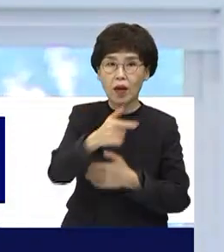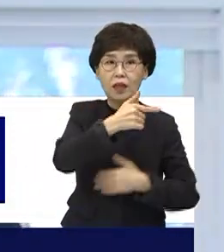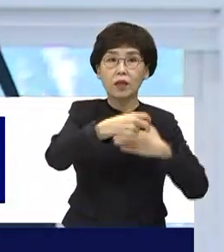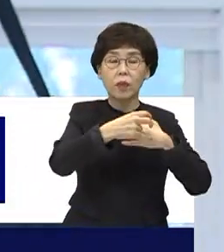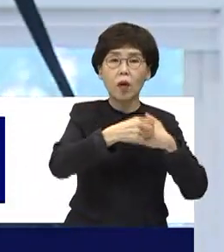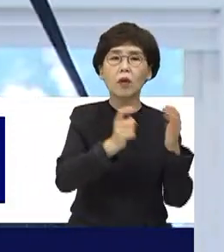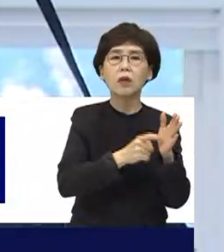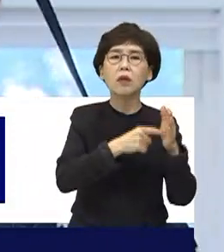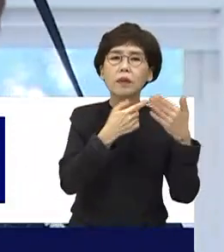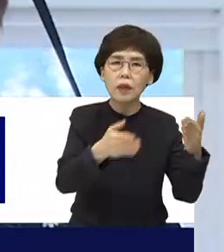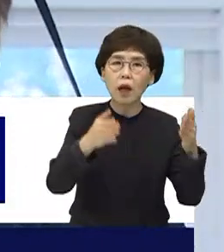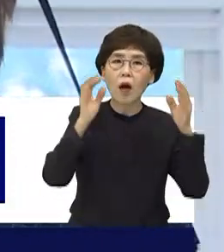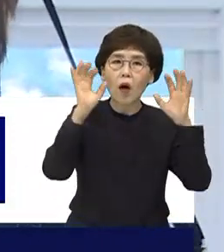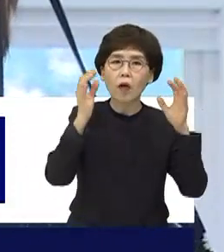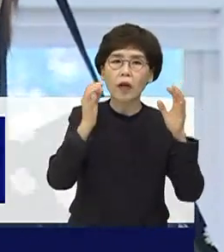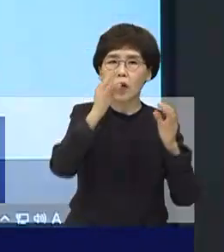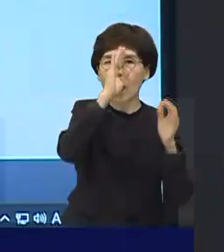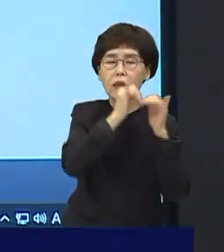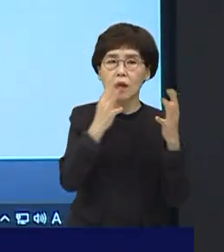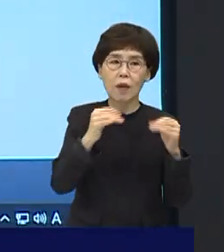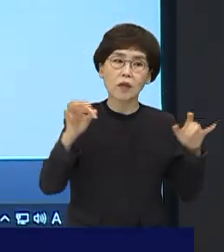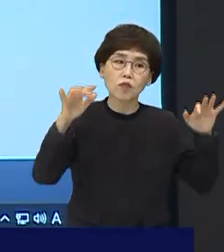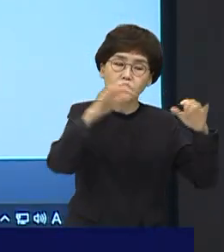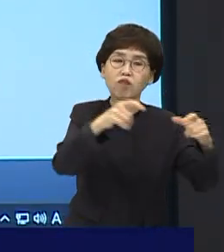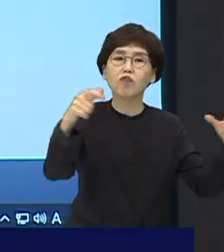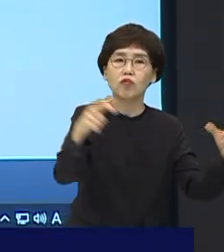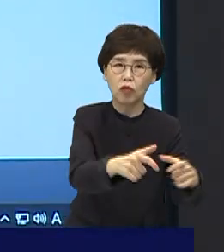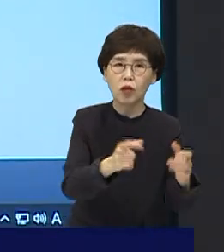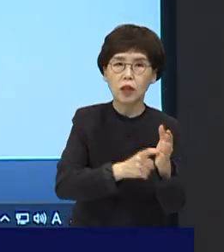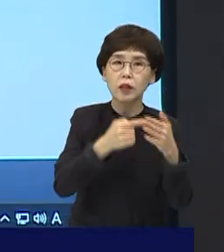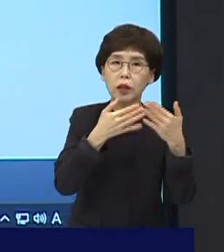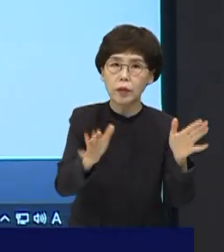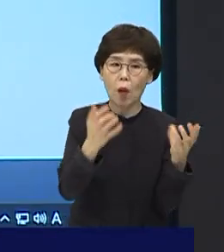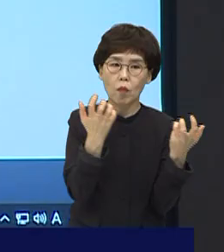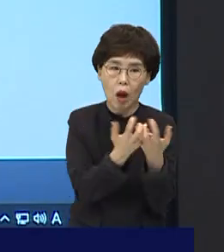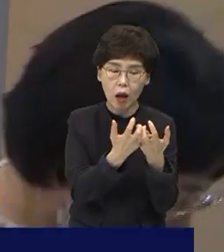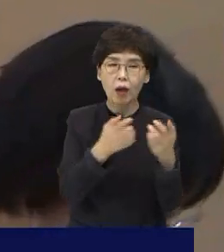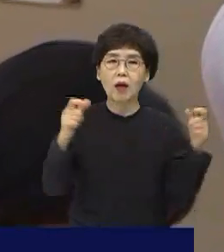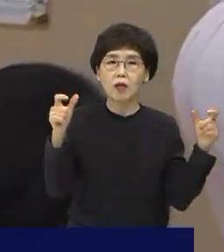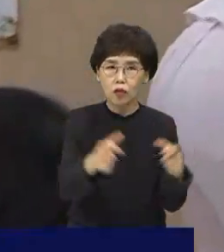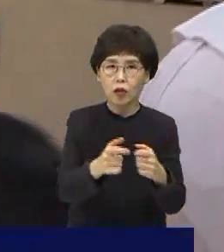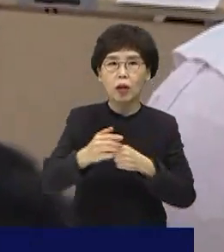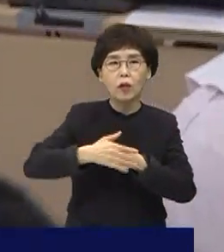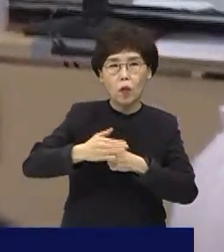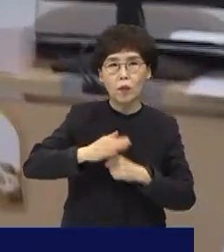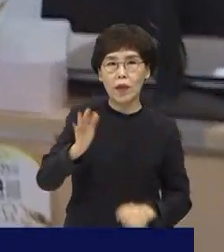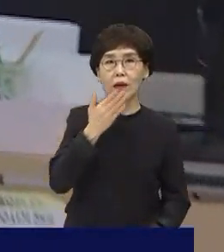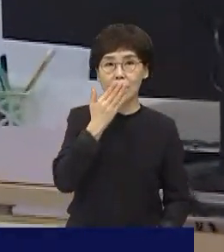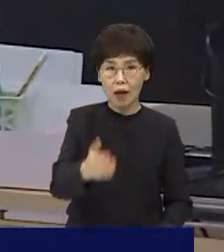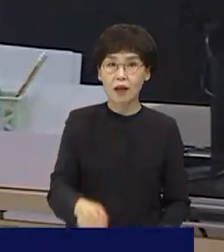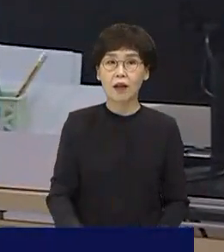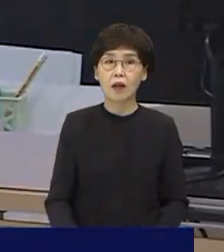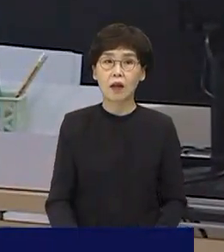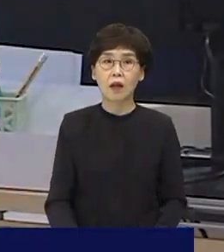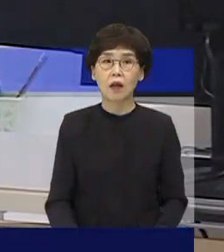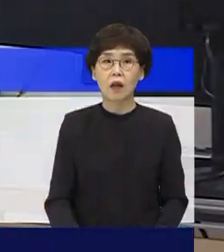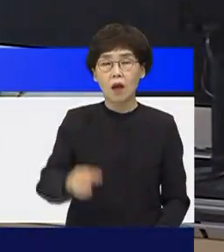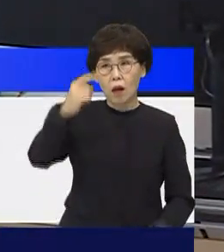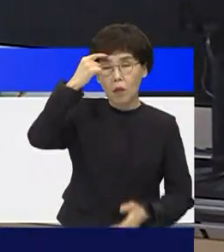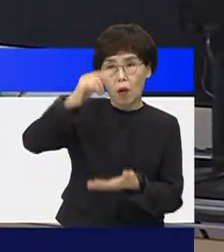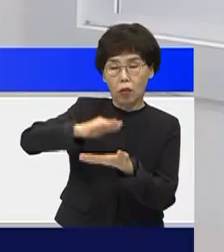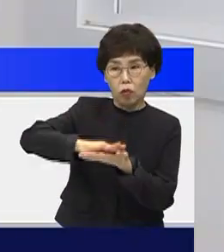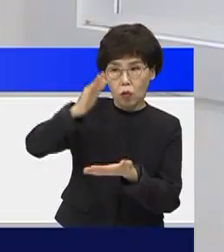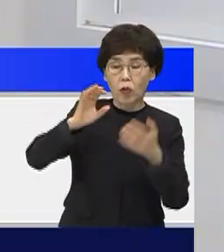대형병원 응급실에 어린이 환자가 몰리는 것을 줄여 응급실 과밀화를 완화하는 데에도 도움이 됩니다. 열이